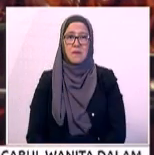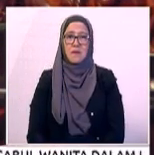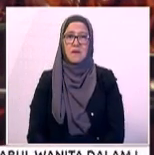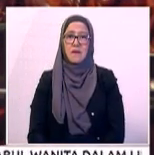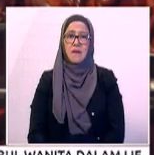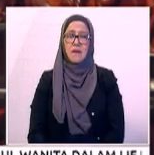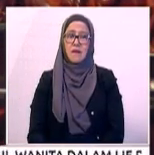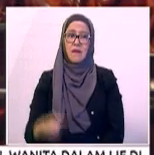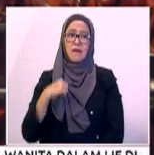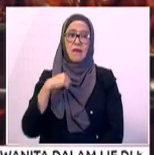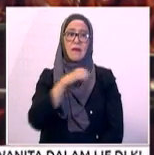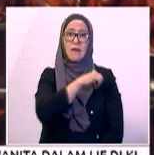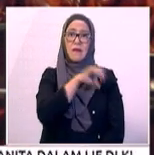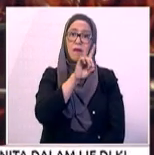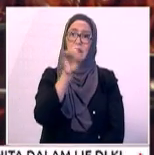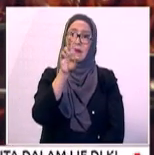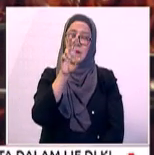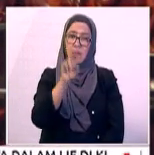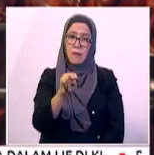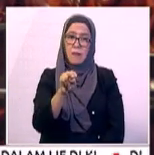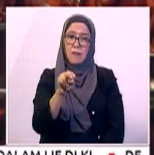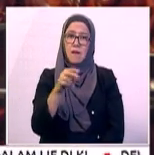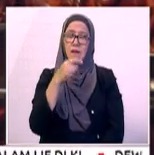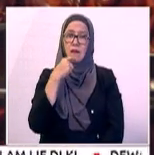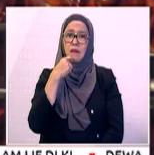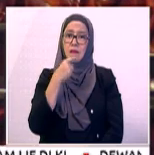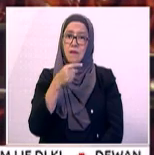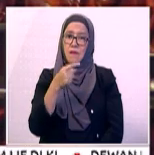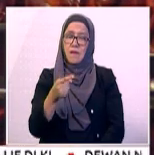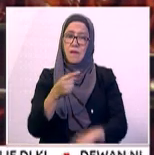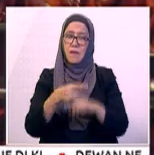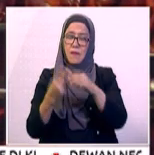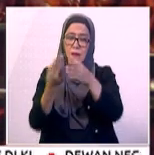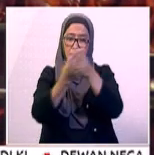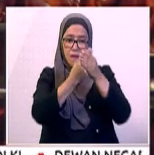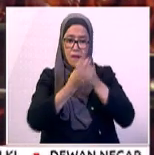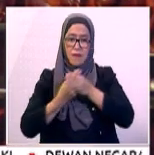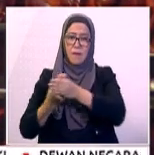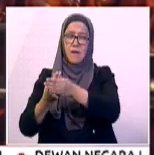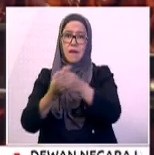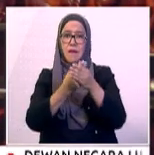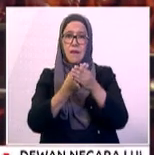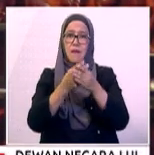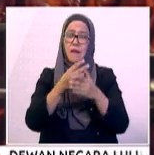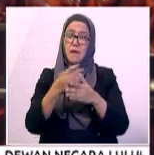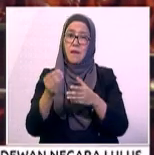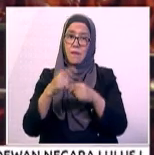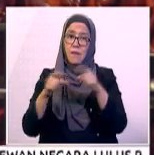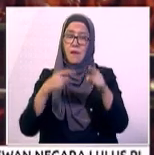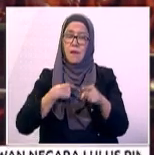Ahli-ahli Dewan Negara juga perlu mewujudkan asas perpaduan, penyatuan bangsa dan pencetus semangat